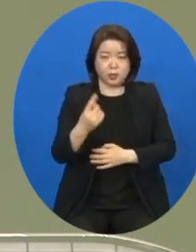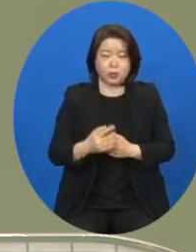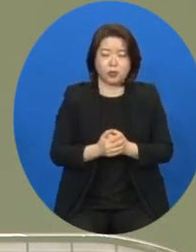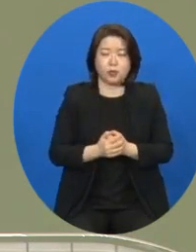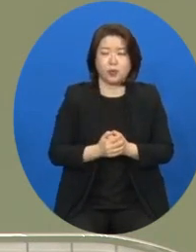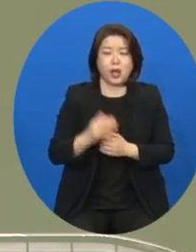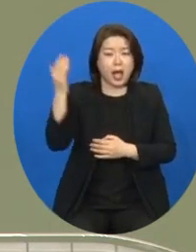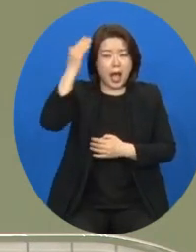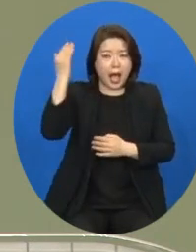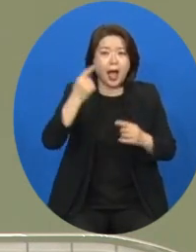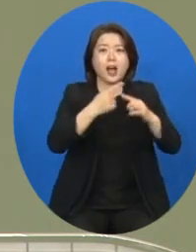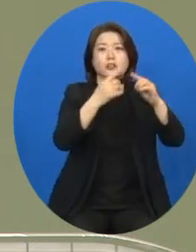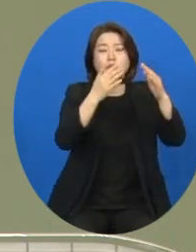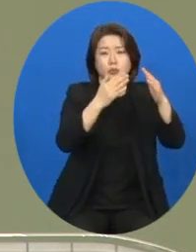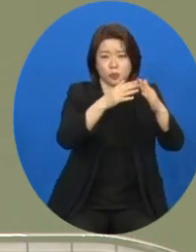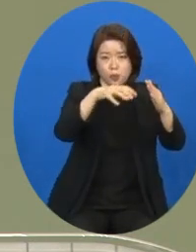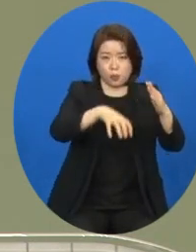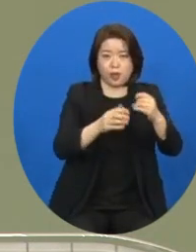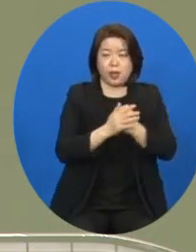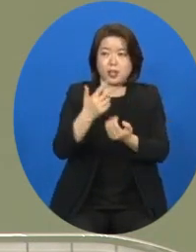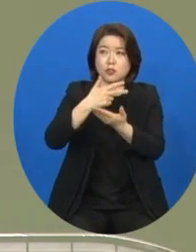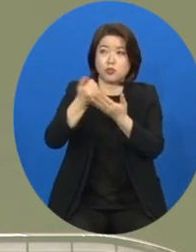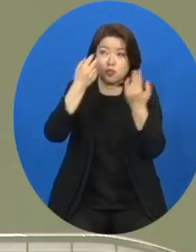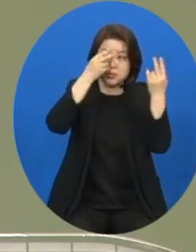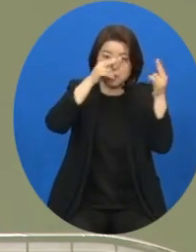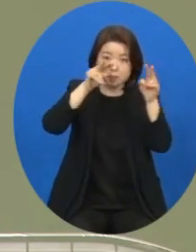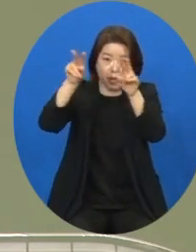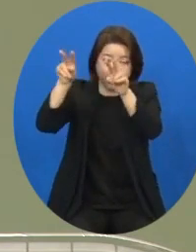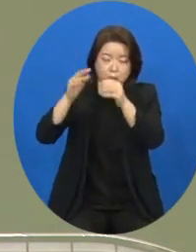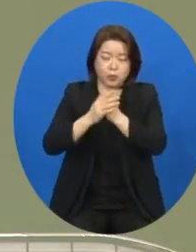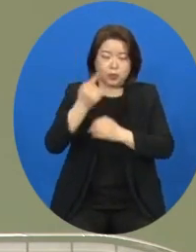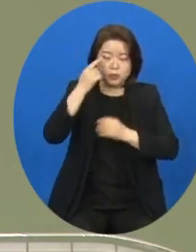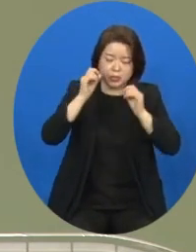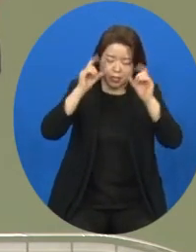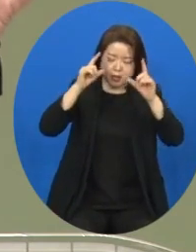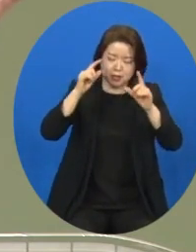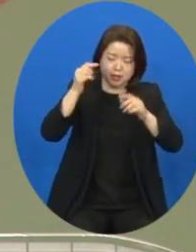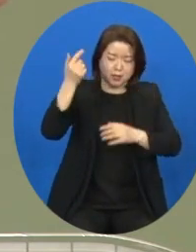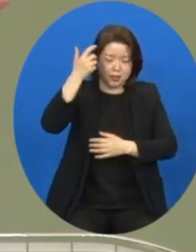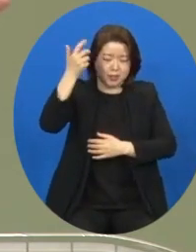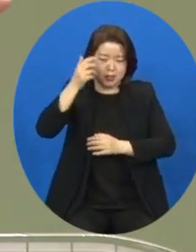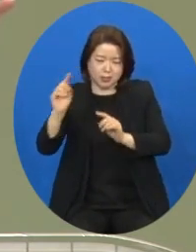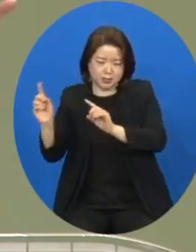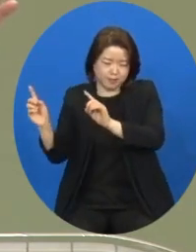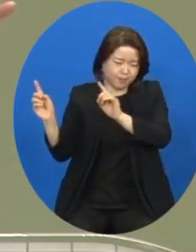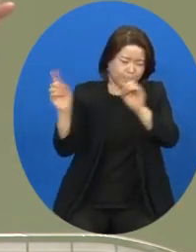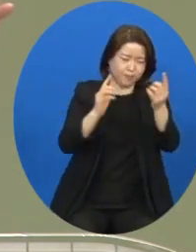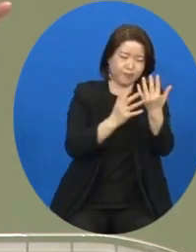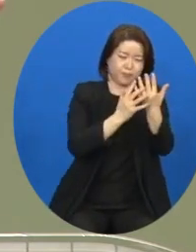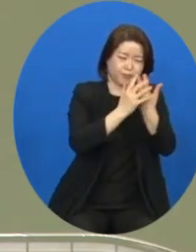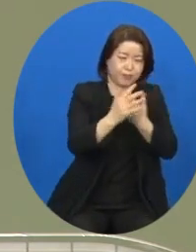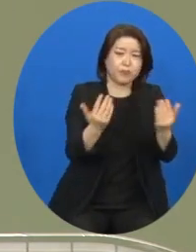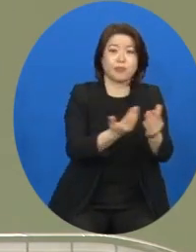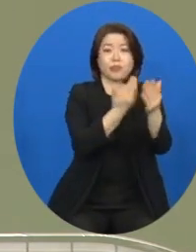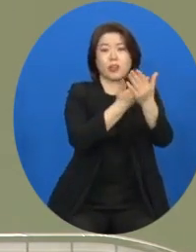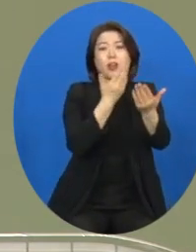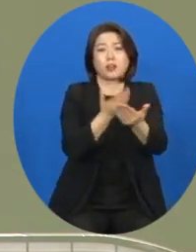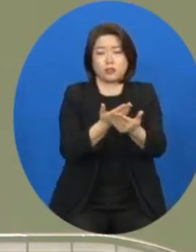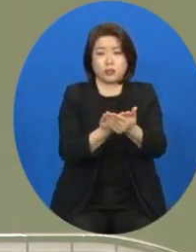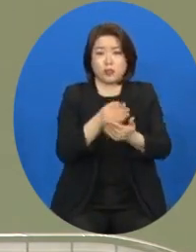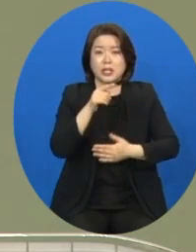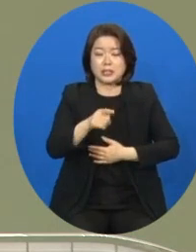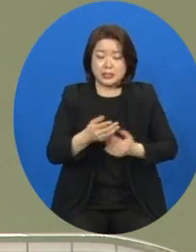우리나라의 한국교회에 주님을 바라보는 눈이 열리는 영적인 대각성이 일어나게 해주세요. 그